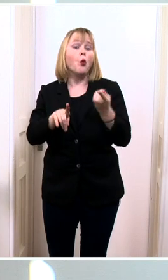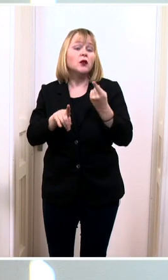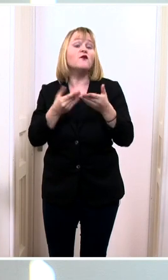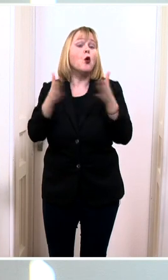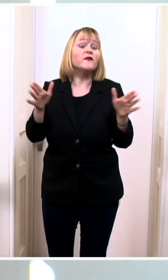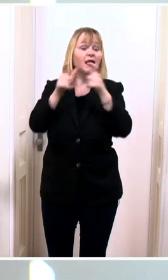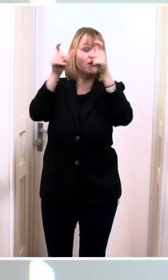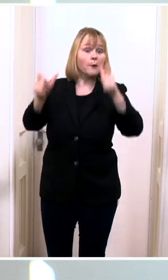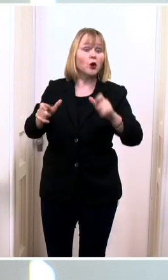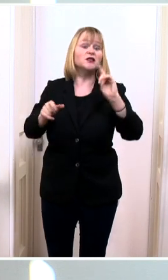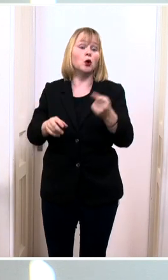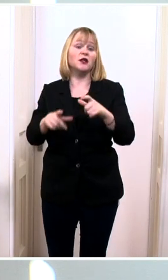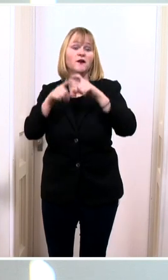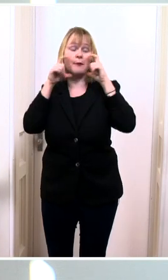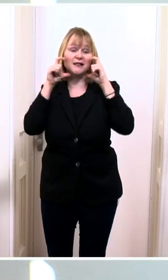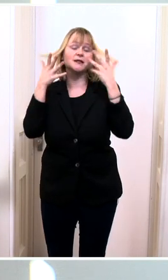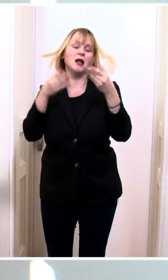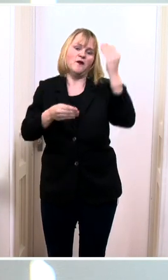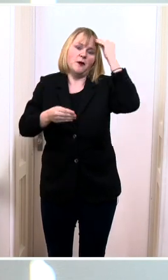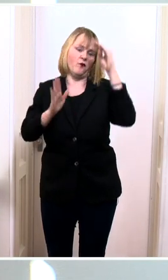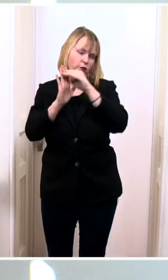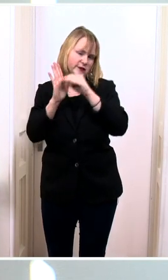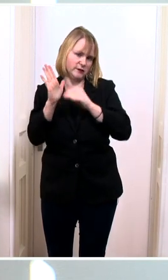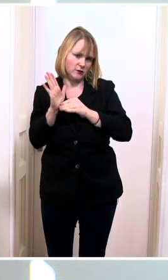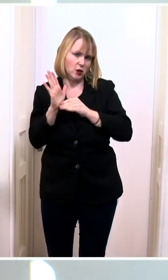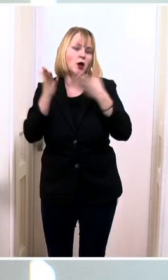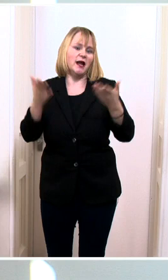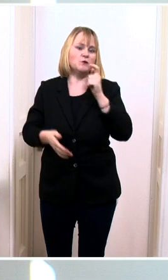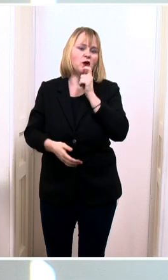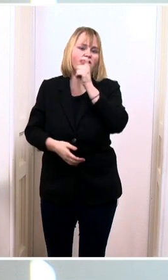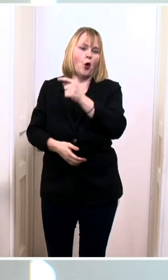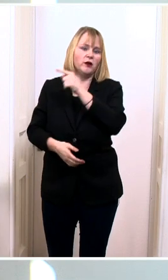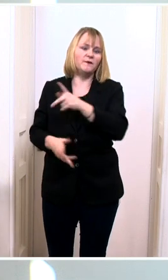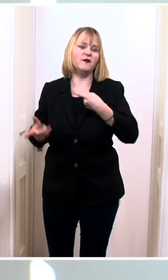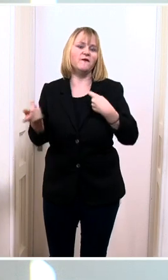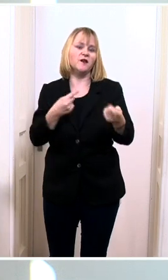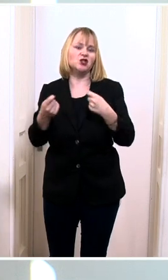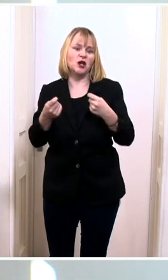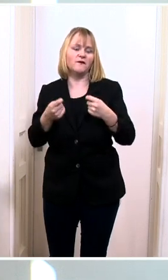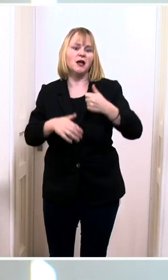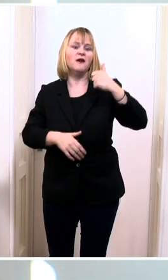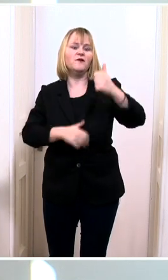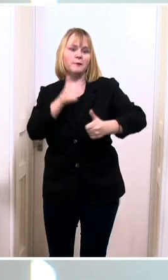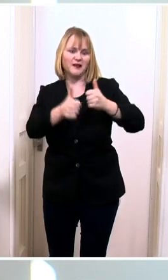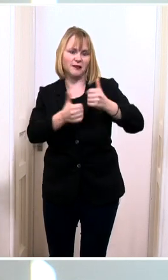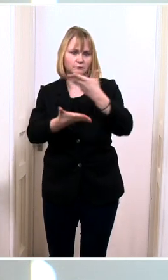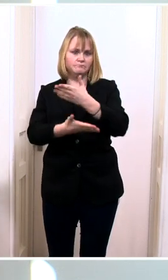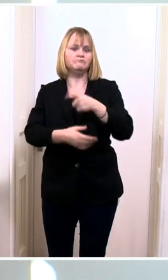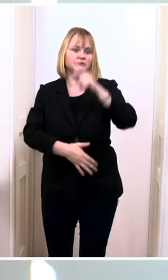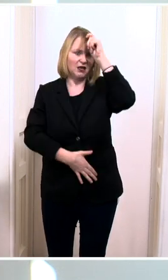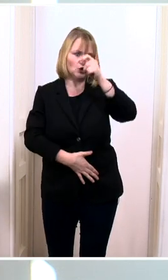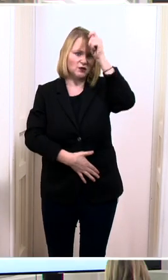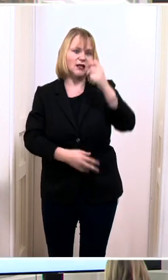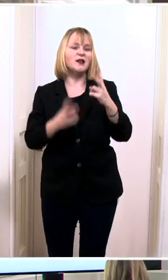Gebäuden. Damit möchte ich gerne dem Wirtschaftsminister übergeben. Geschätzte Einwohnerinnen und Einwohner,